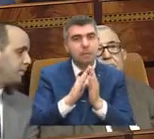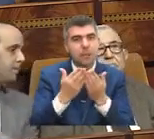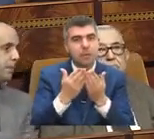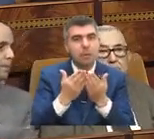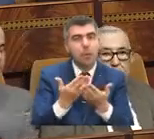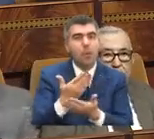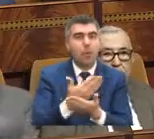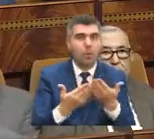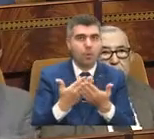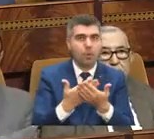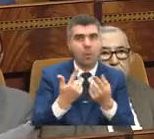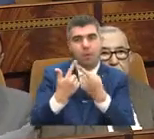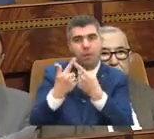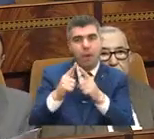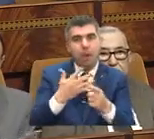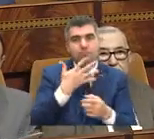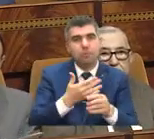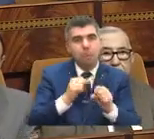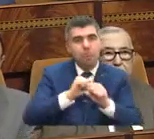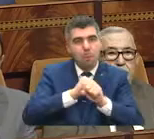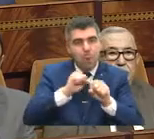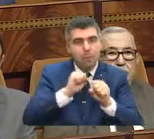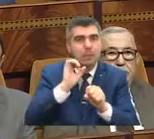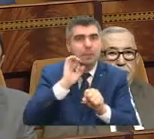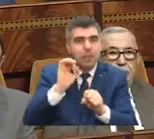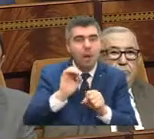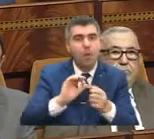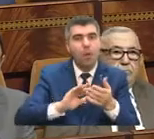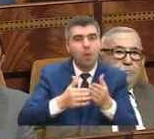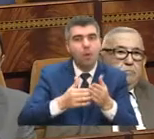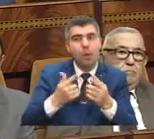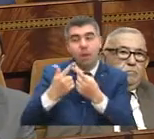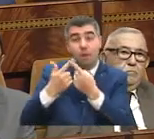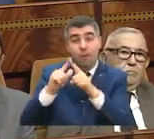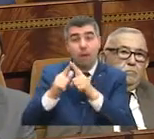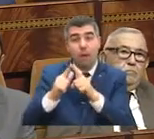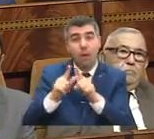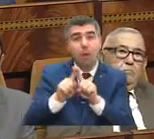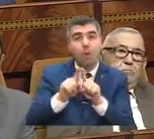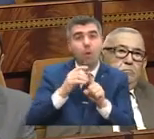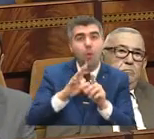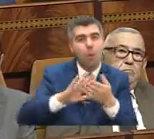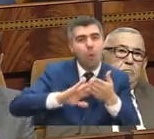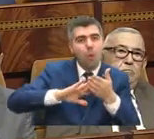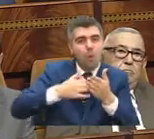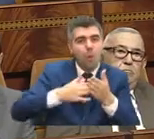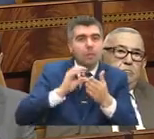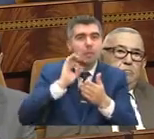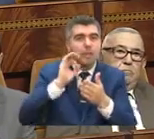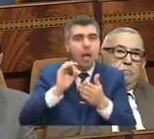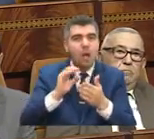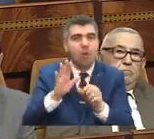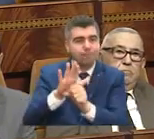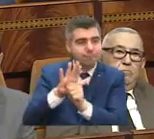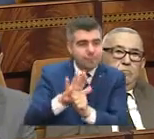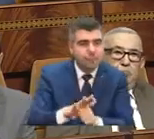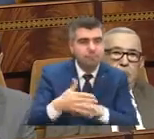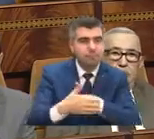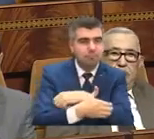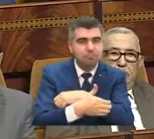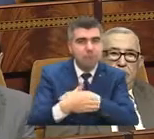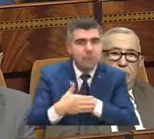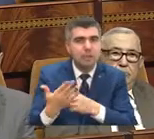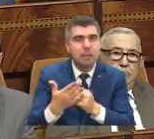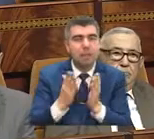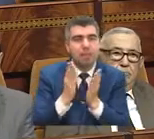اجتثاث الإرهاب والتطرف يمر لزاماً عبر اجتثاث كل مظاهر الهشاشة، كل الهشاشات